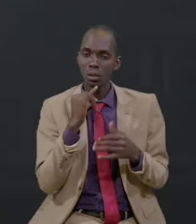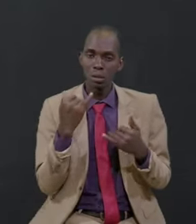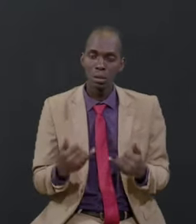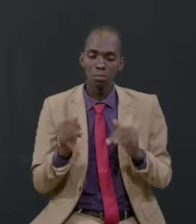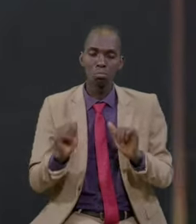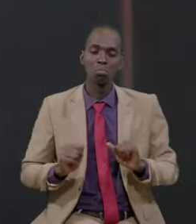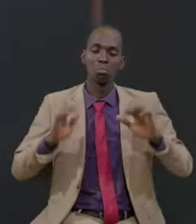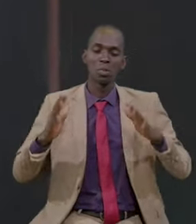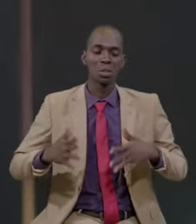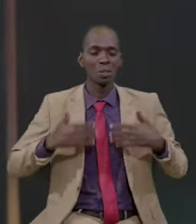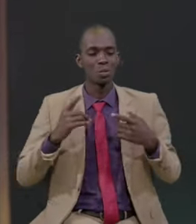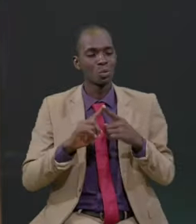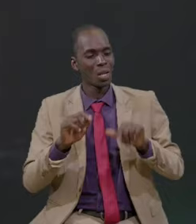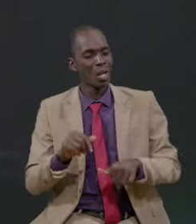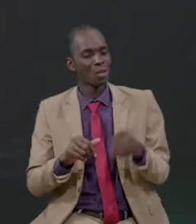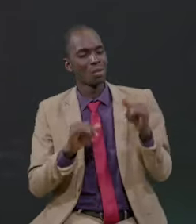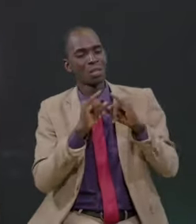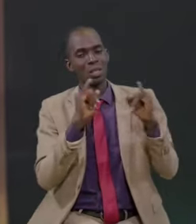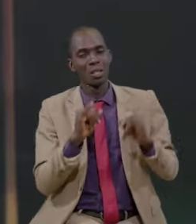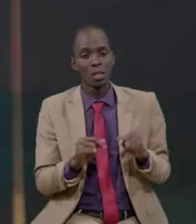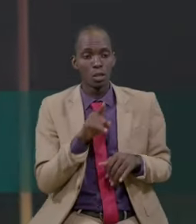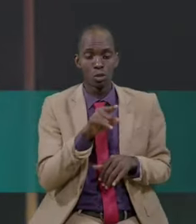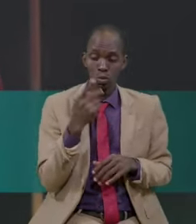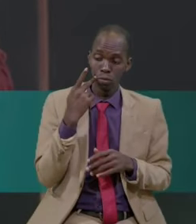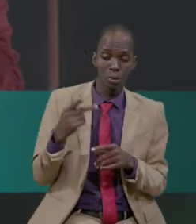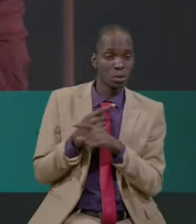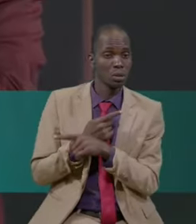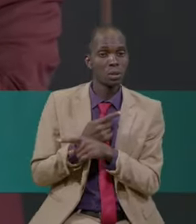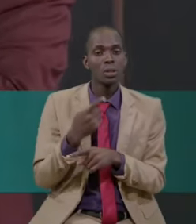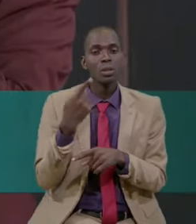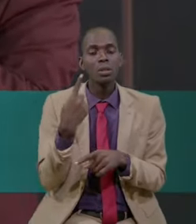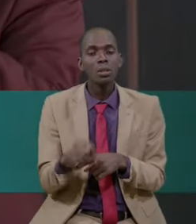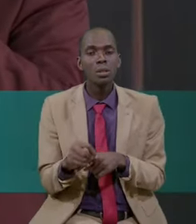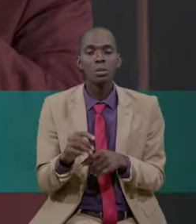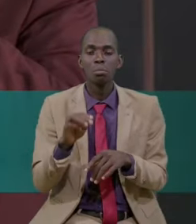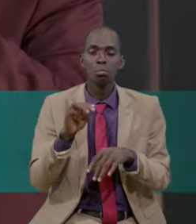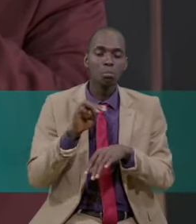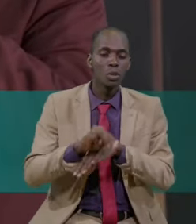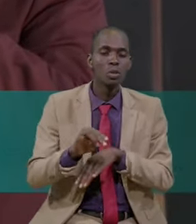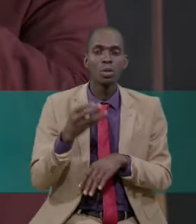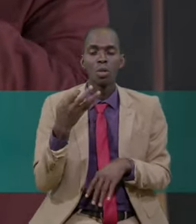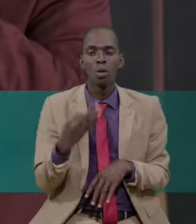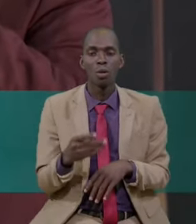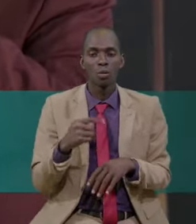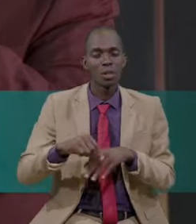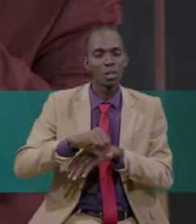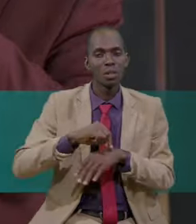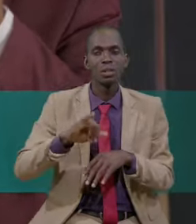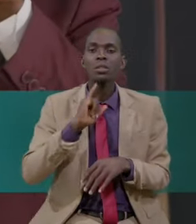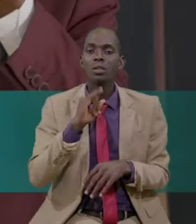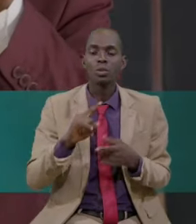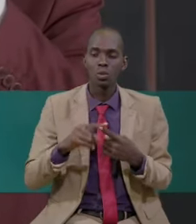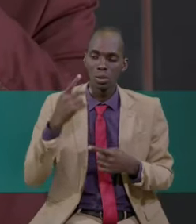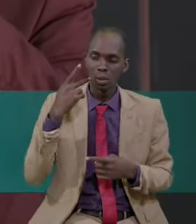Seigneur. Mais quand vous le voyez, le ministère de l'onction dans nos vies, c'est que vous voyez cet homme, hein,